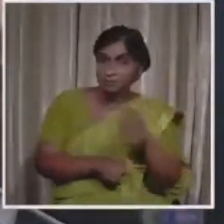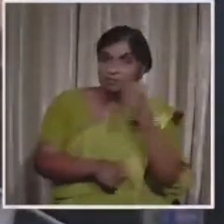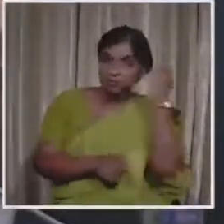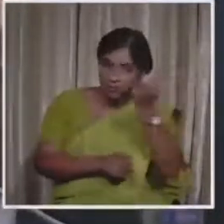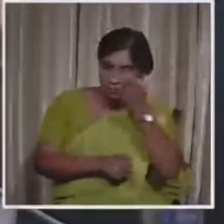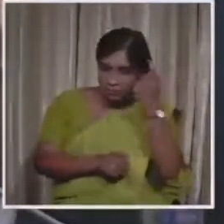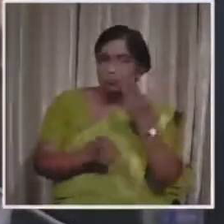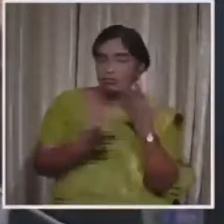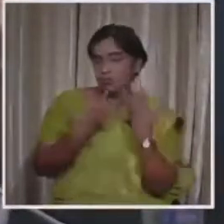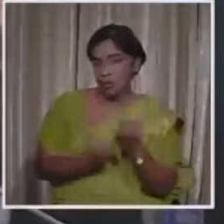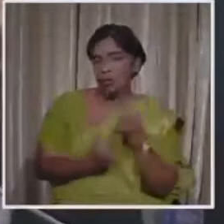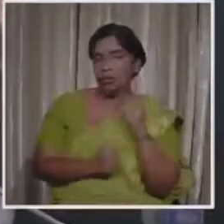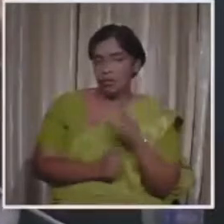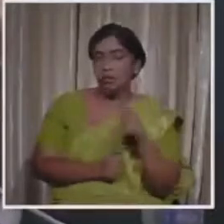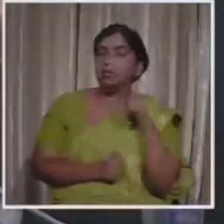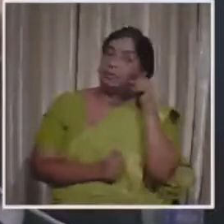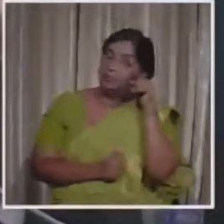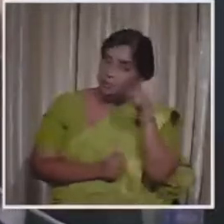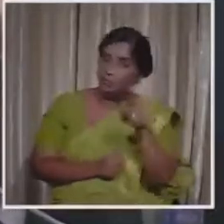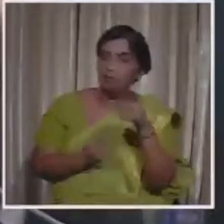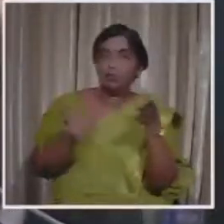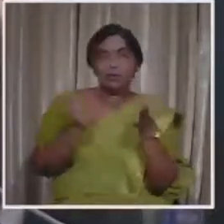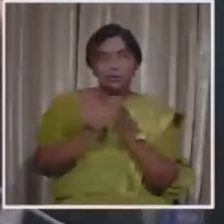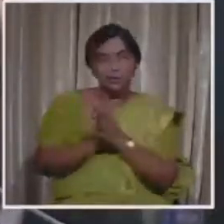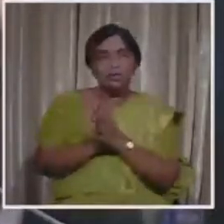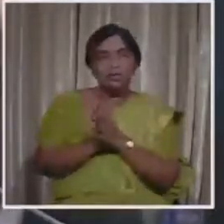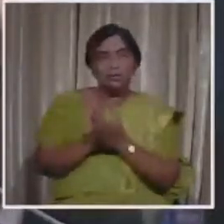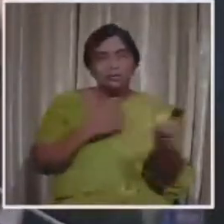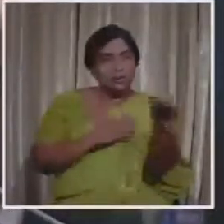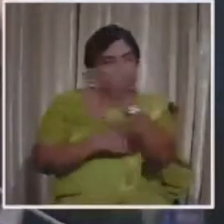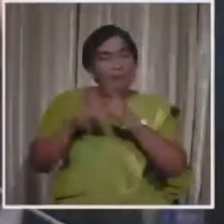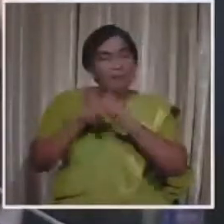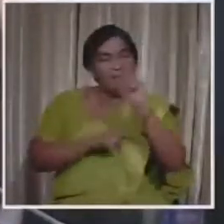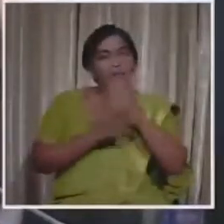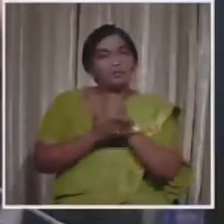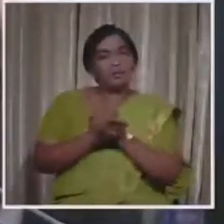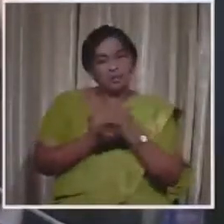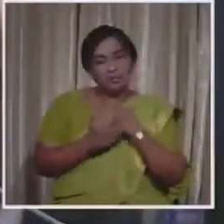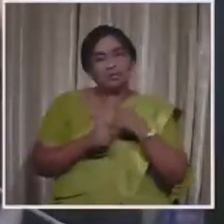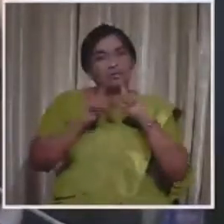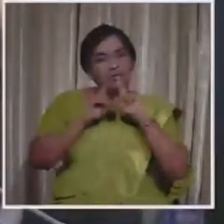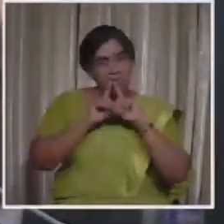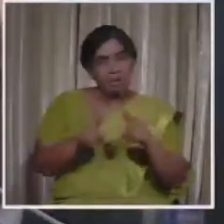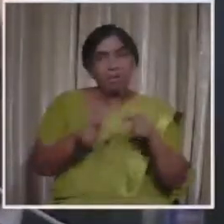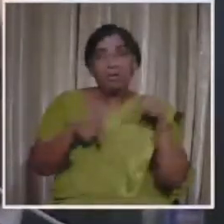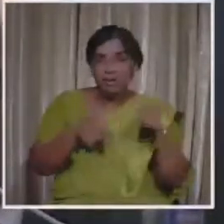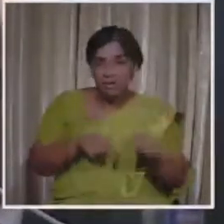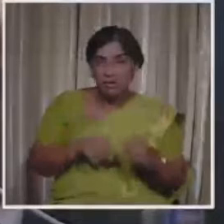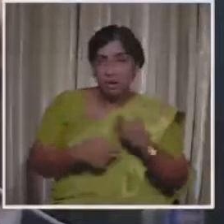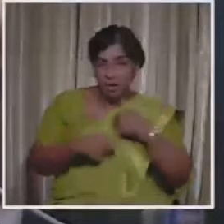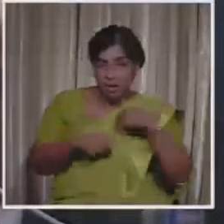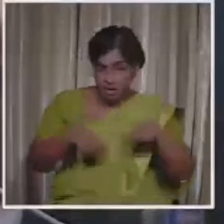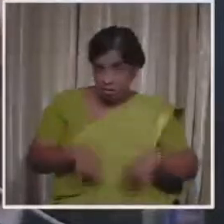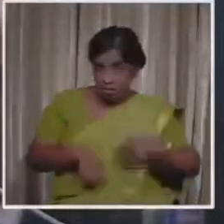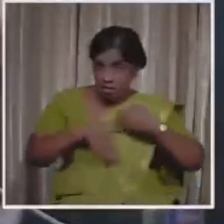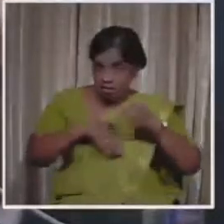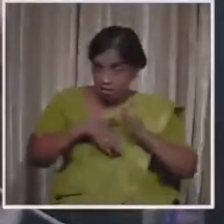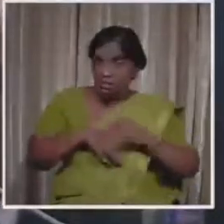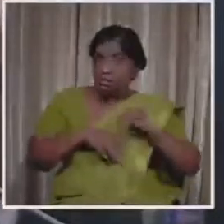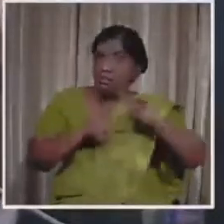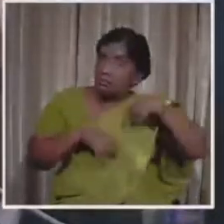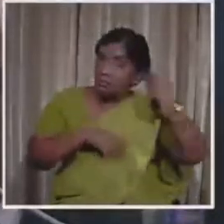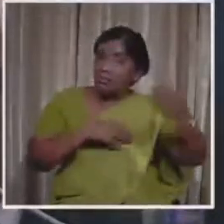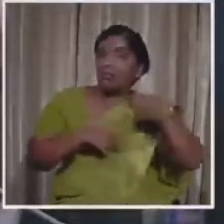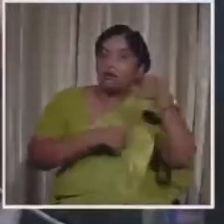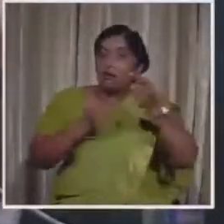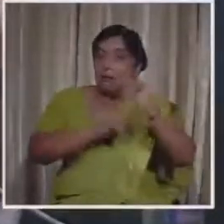गंडोड़ गरु कथा ना कि तुमने एक निशा उब तुम अतुलू मे इन पार में तो सिर दिन मंग इलाने मे दे मट अद उना मे दे मे पार में